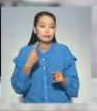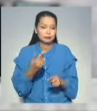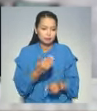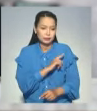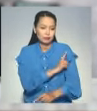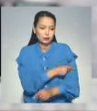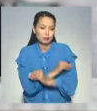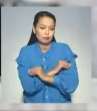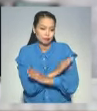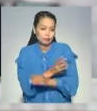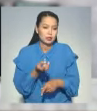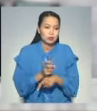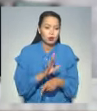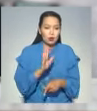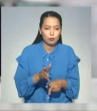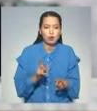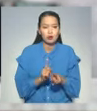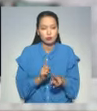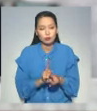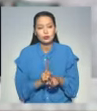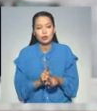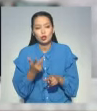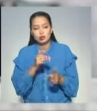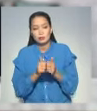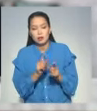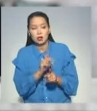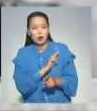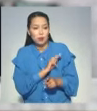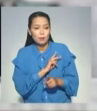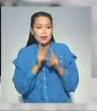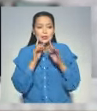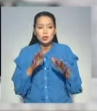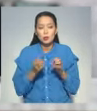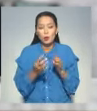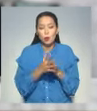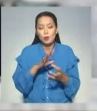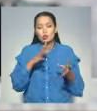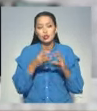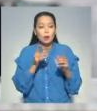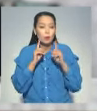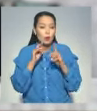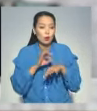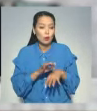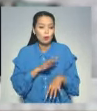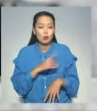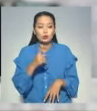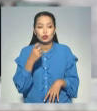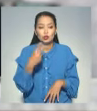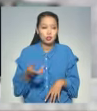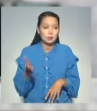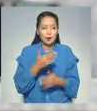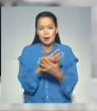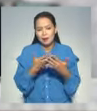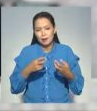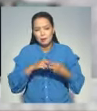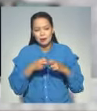келмек. Үш ай ішінде үш бірлескен отырыс, сенаттың 12, мәжілістің 15 жалпы отырысы өтіпті. Онда 120-дан астам түрлі